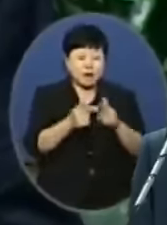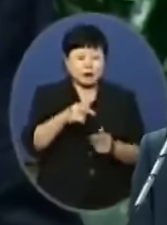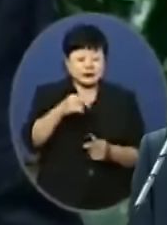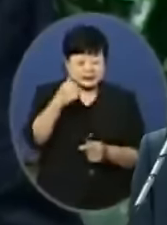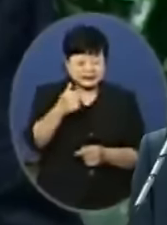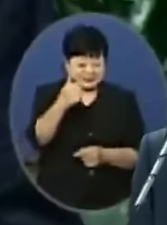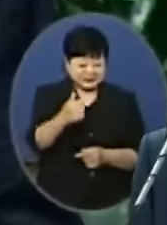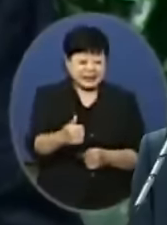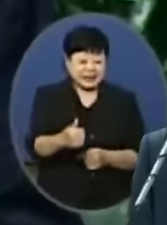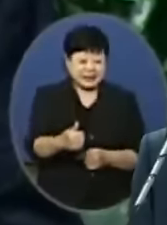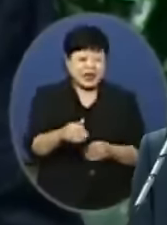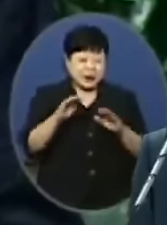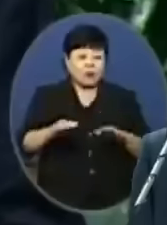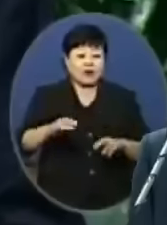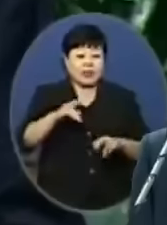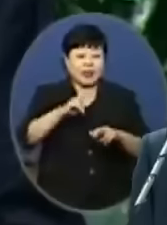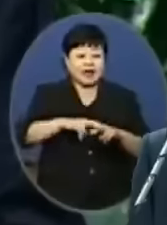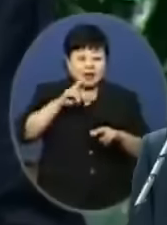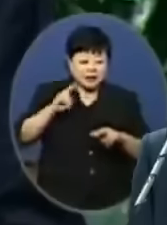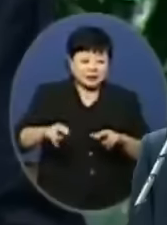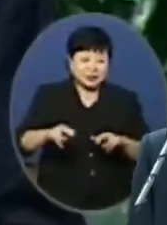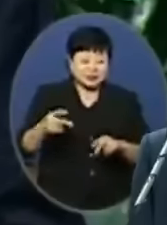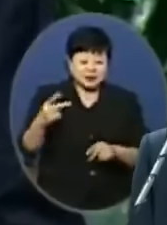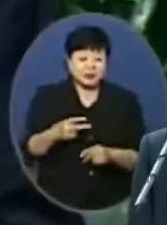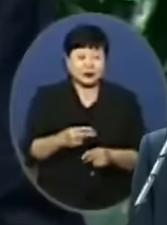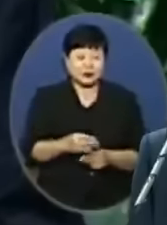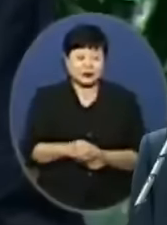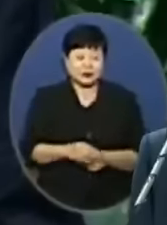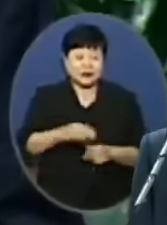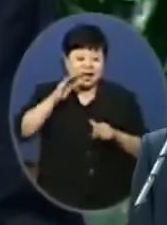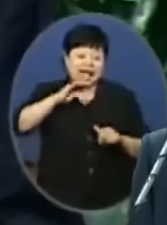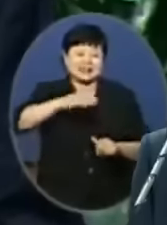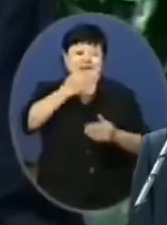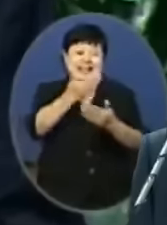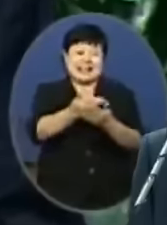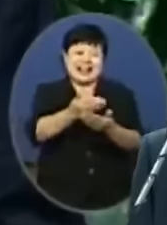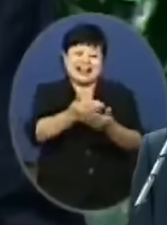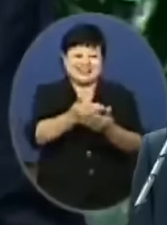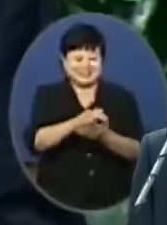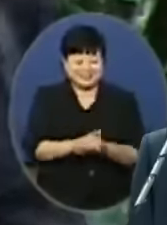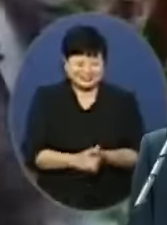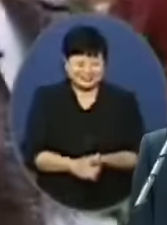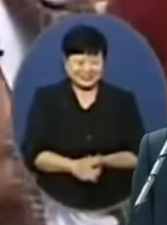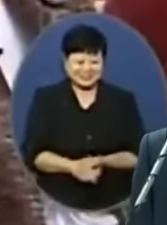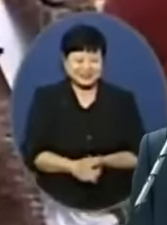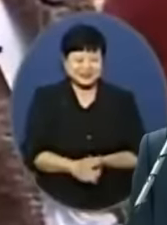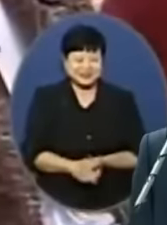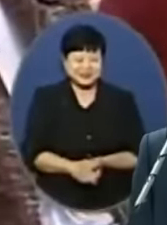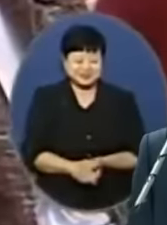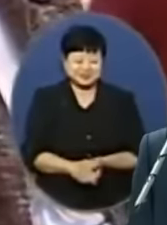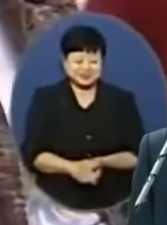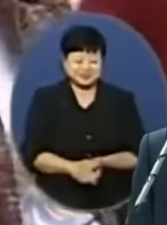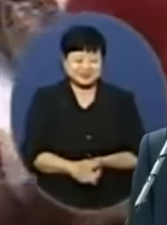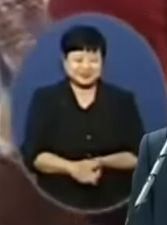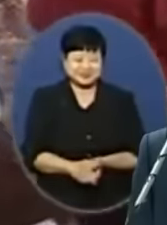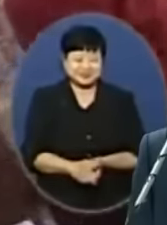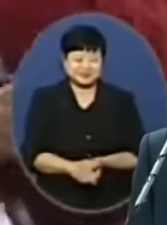올해로서 끝맞는 것인데 끝나면 또 갔을 테니까 안수기도를 해달라고 그렇게 말을